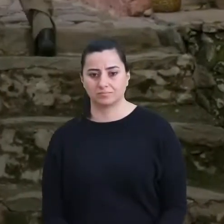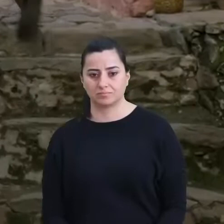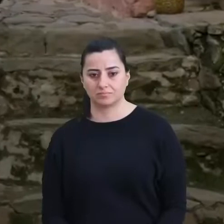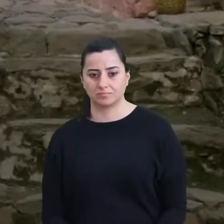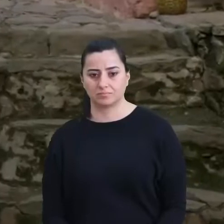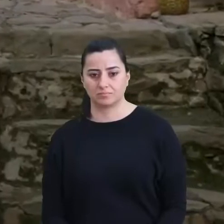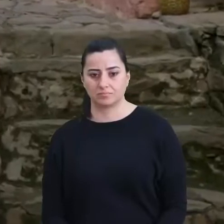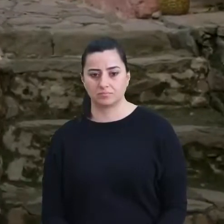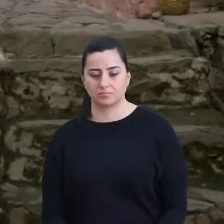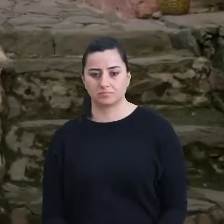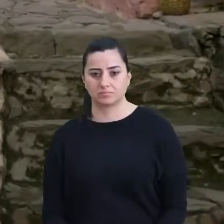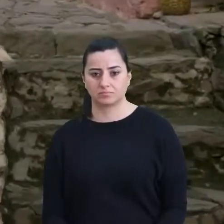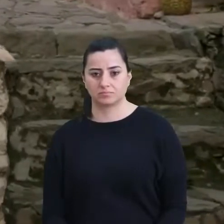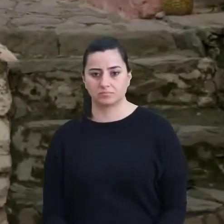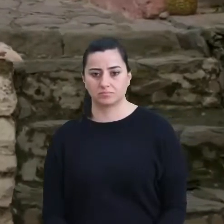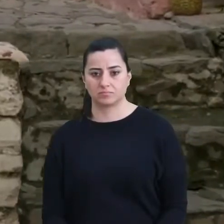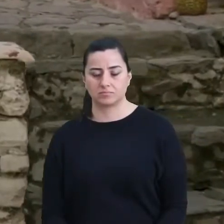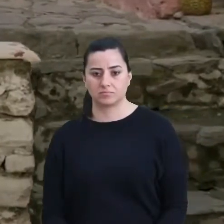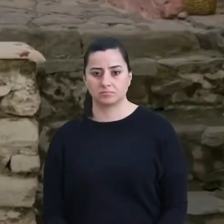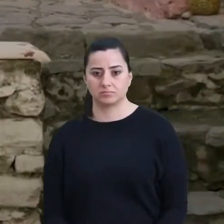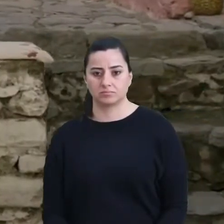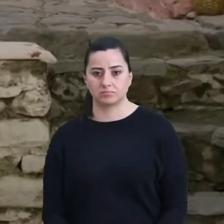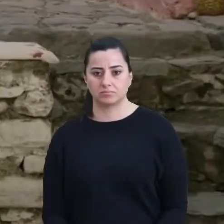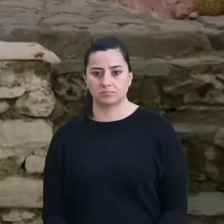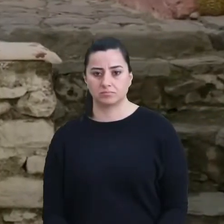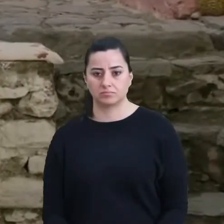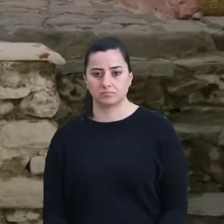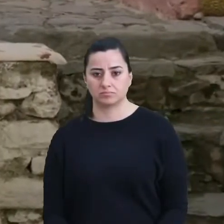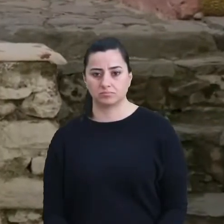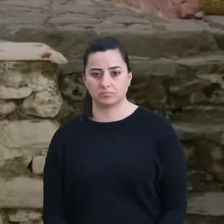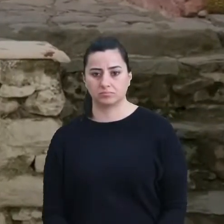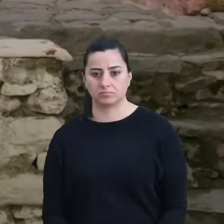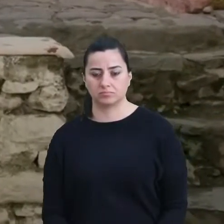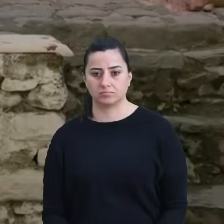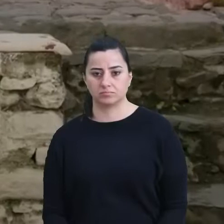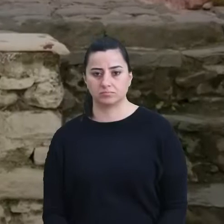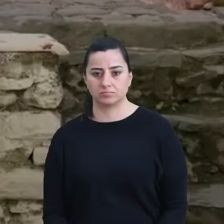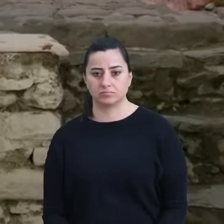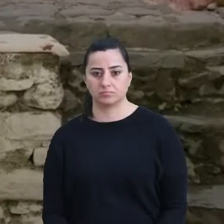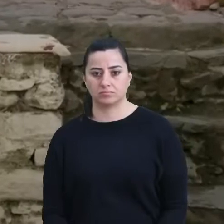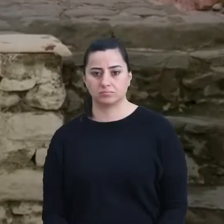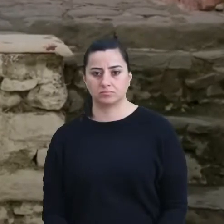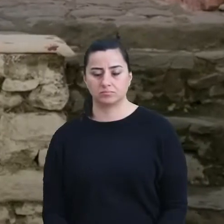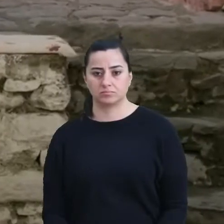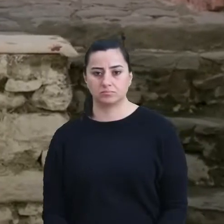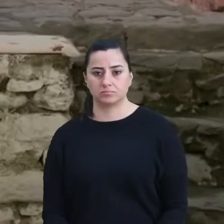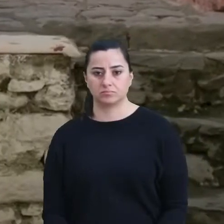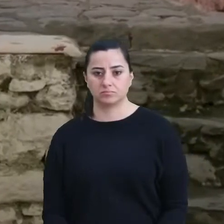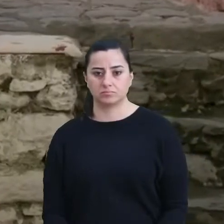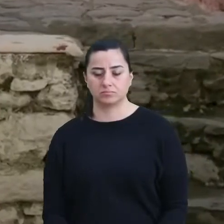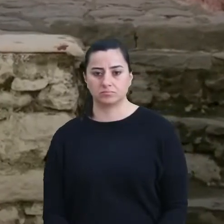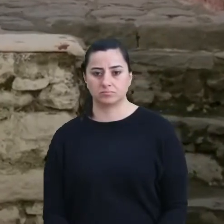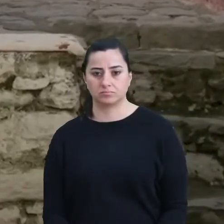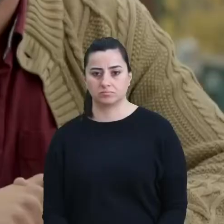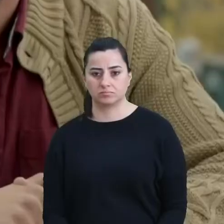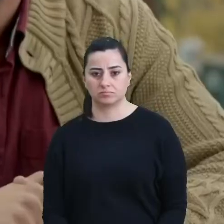Ellerini arkasında birleştirip dış kapıdan çıktı. Emin yediği lafın ağırlığında omzunu düşürdü, duvara yaslandı.